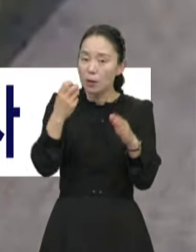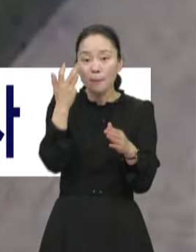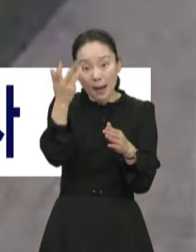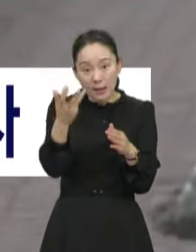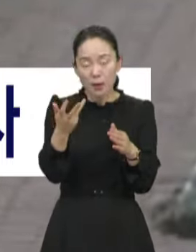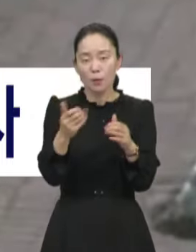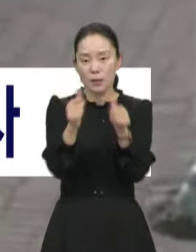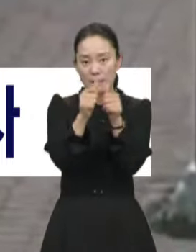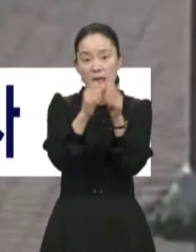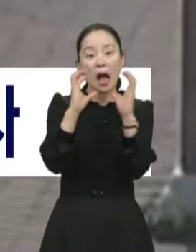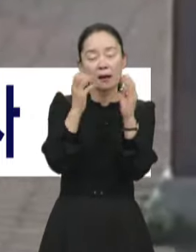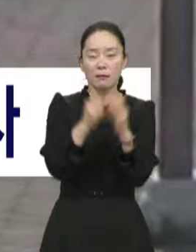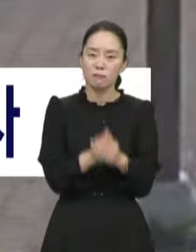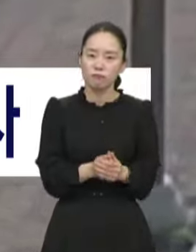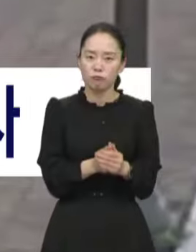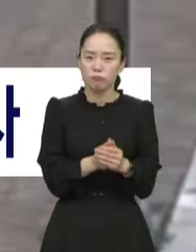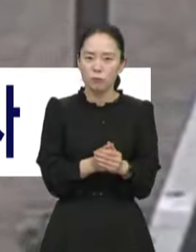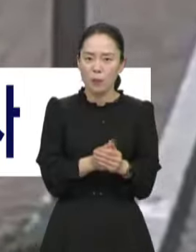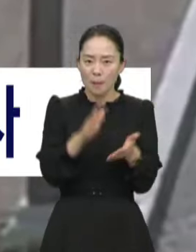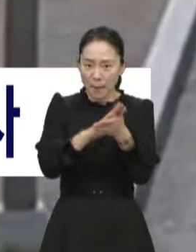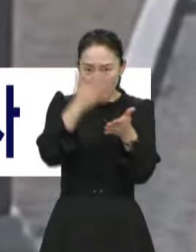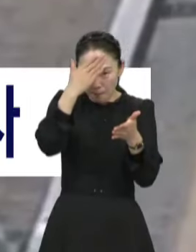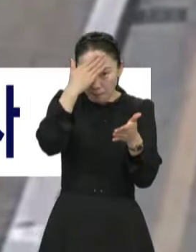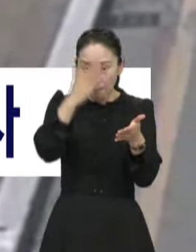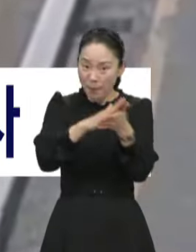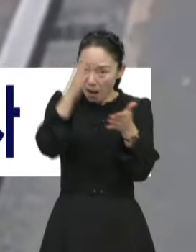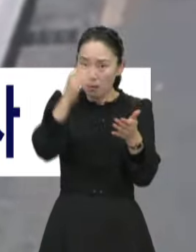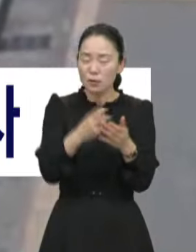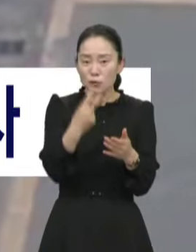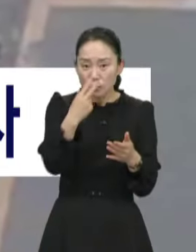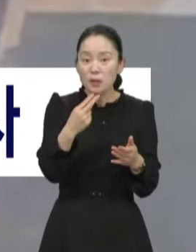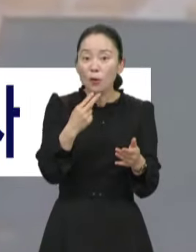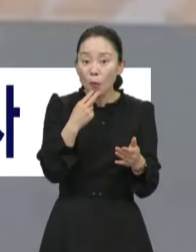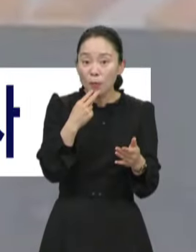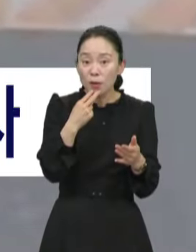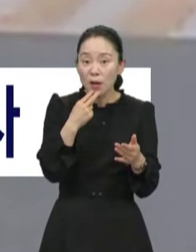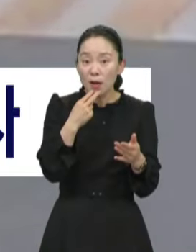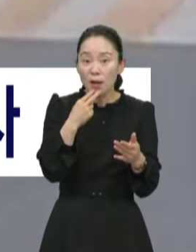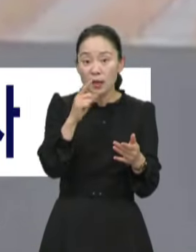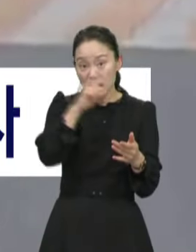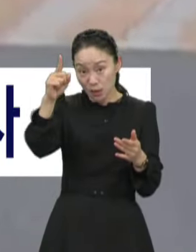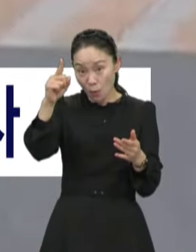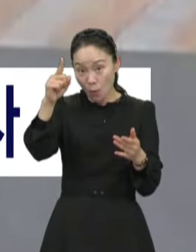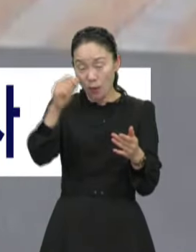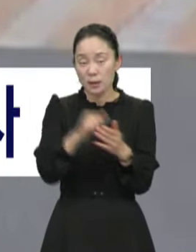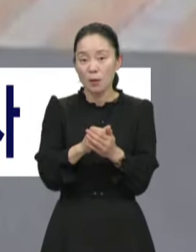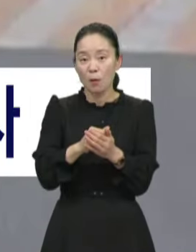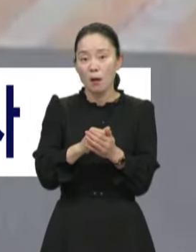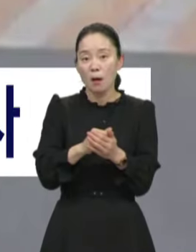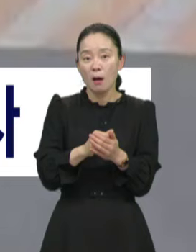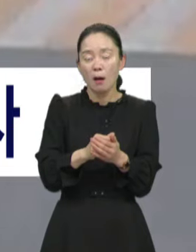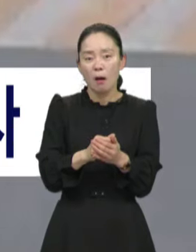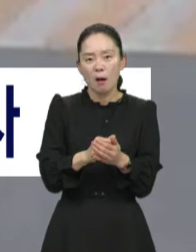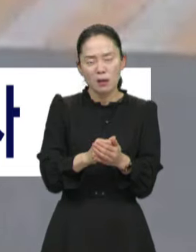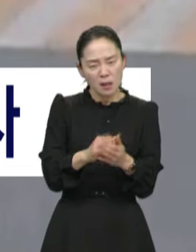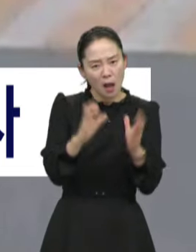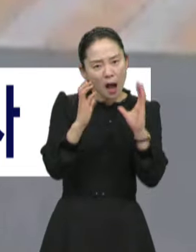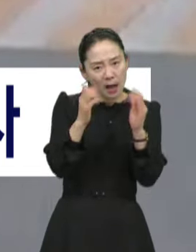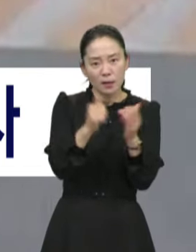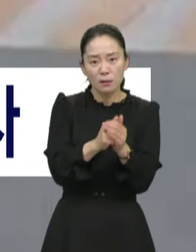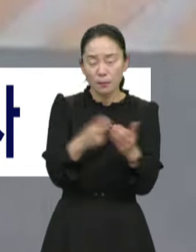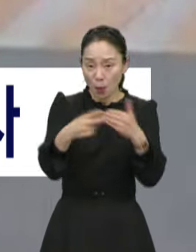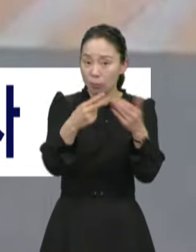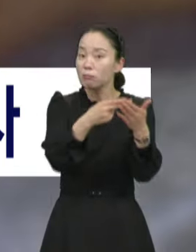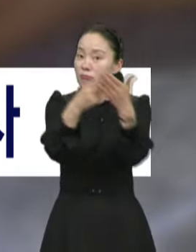생후 8개월 된 남자 아기가 고열과 함께 숨을 쉬지 않는다는 신고가 경찰과 소방에 접수됐고 기는 이후